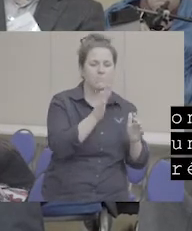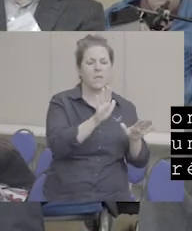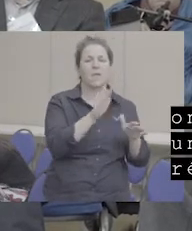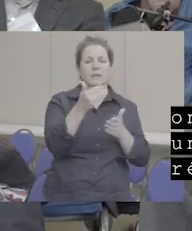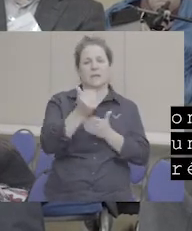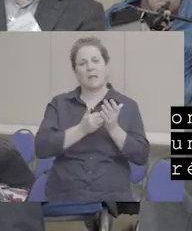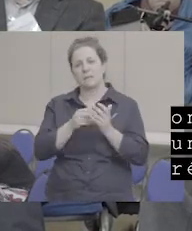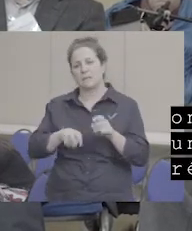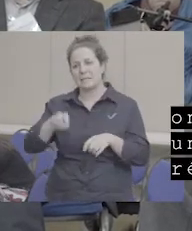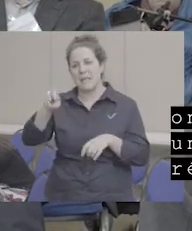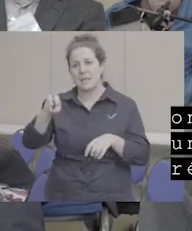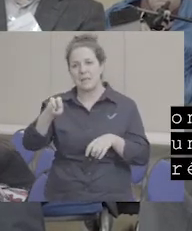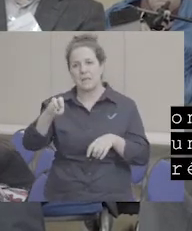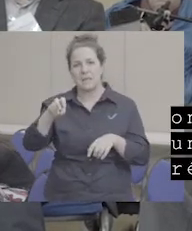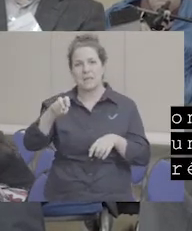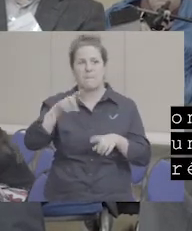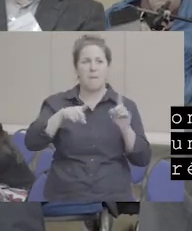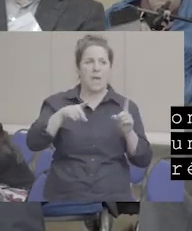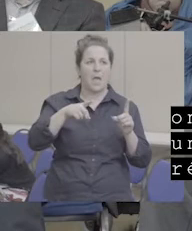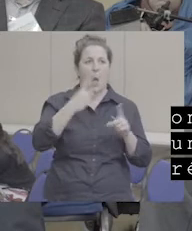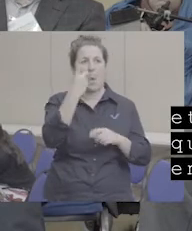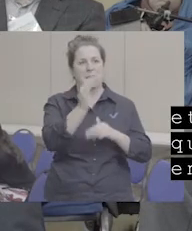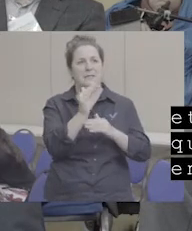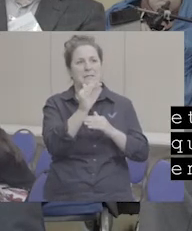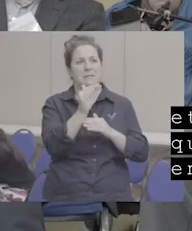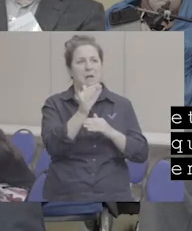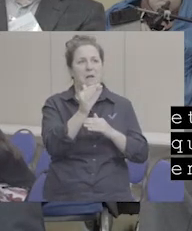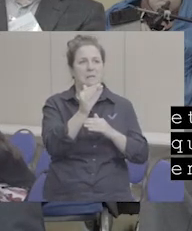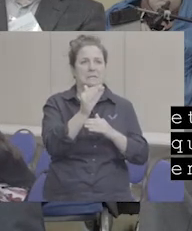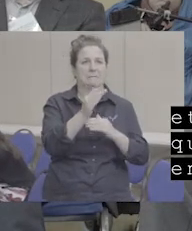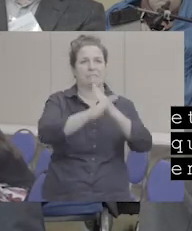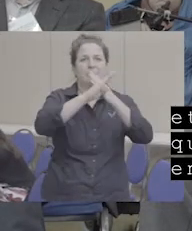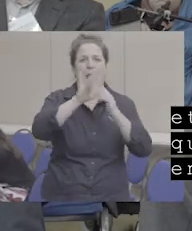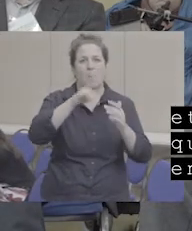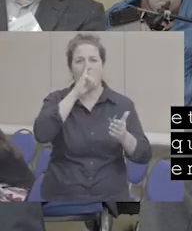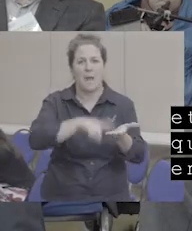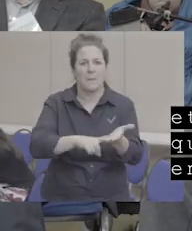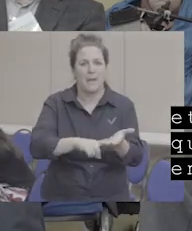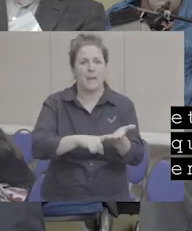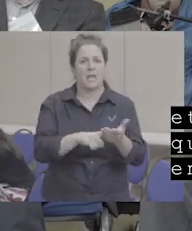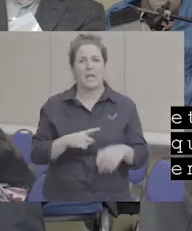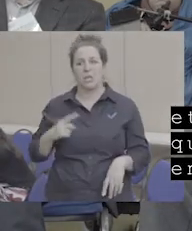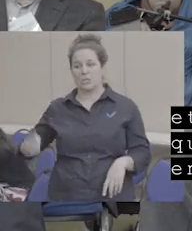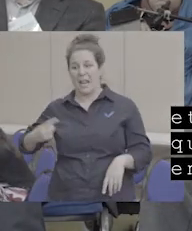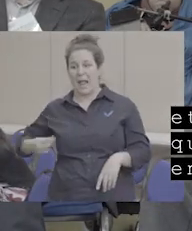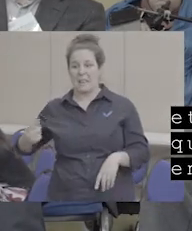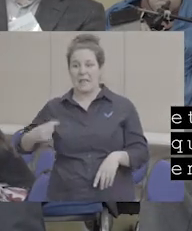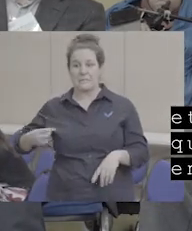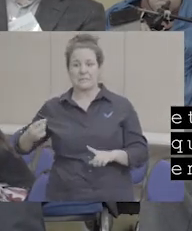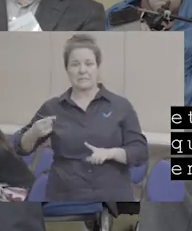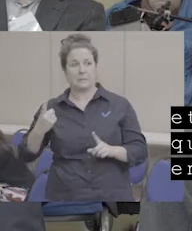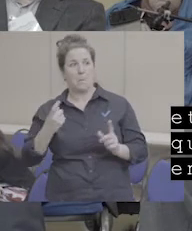les escaliers, on va peut-être condamner un ascenseur qu'on ne peut pas réparer. Et là, en plus, la génératrice qui pourrait garder l'ascenseur en